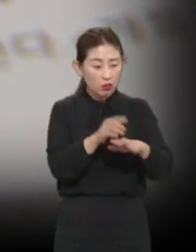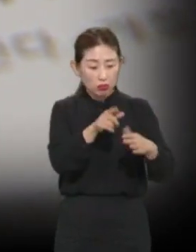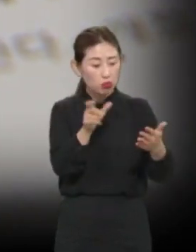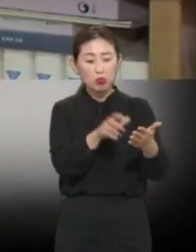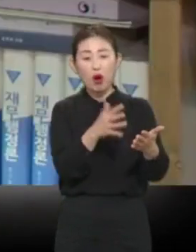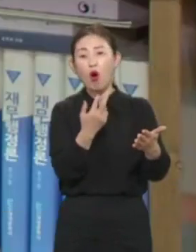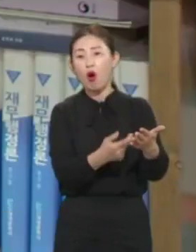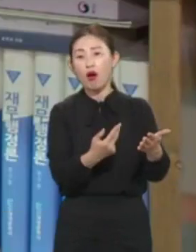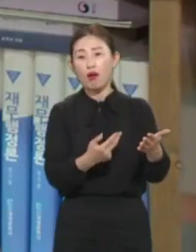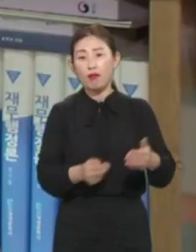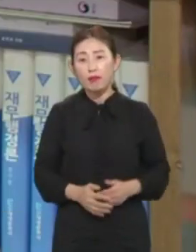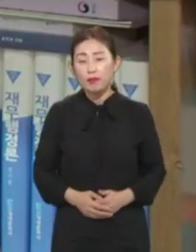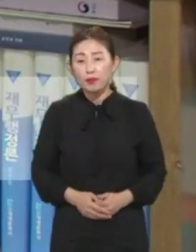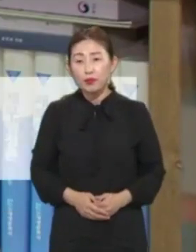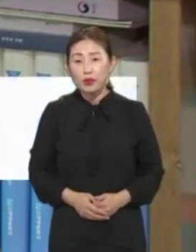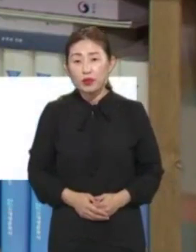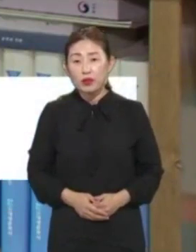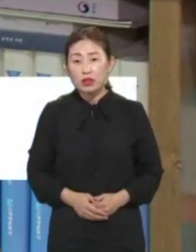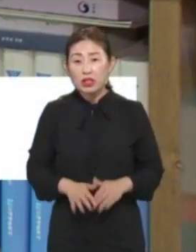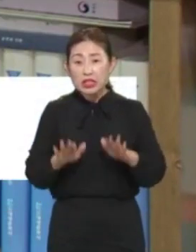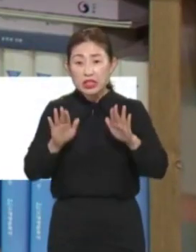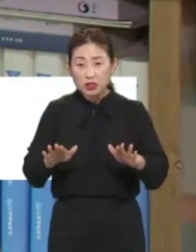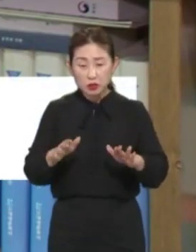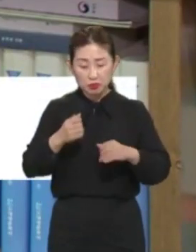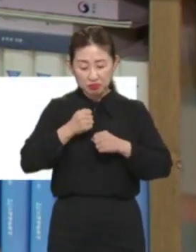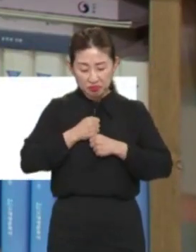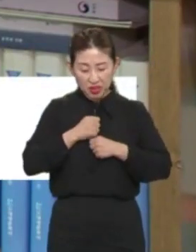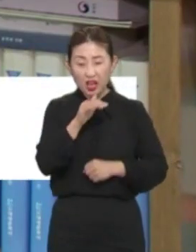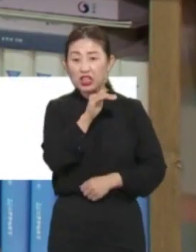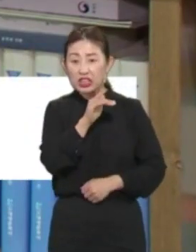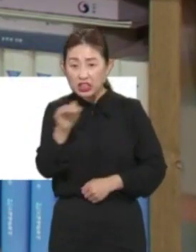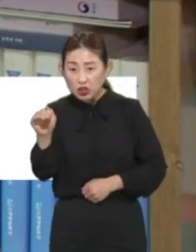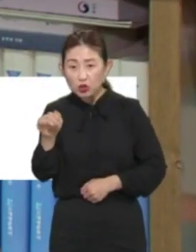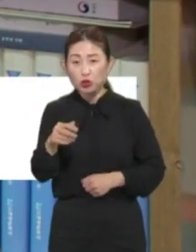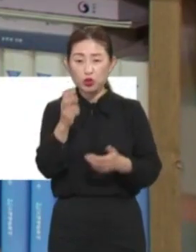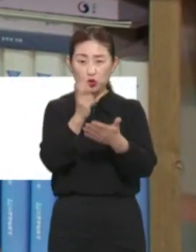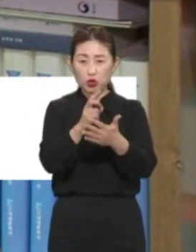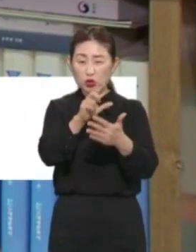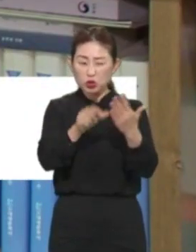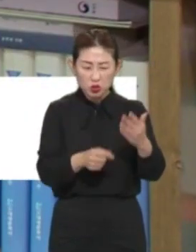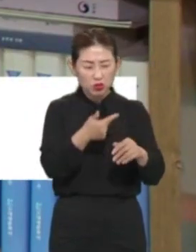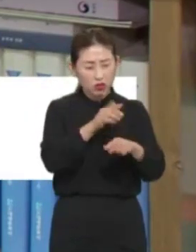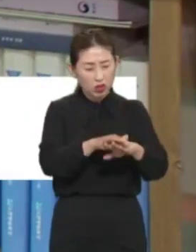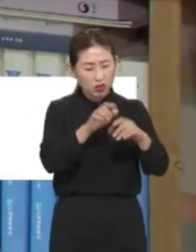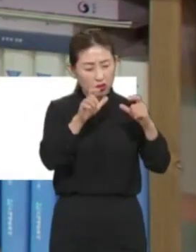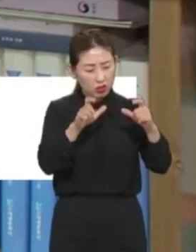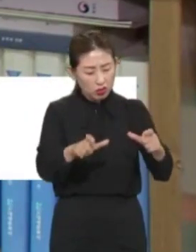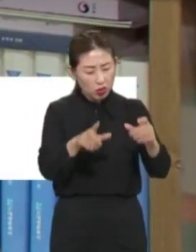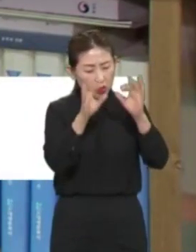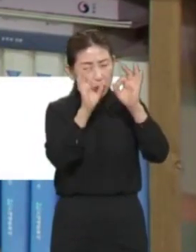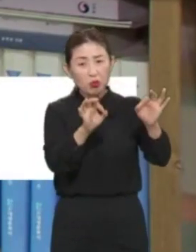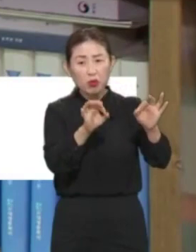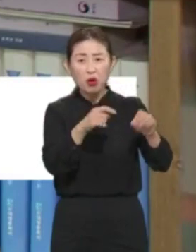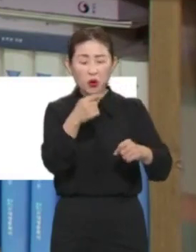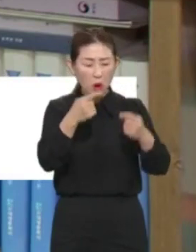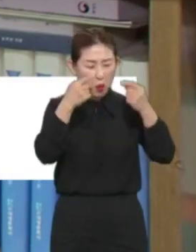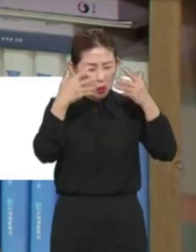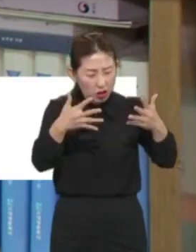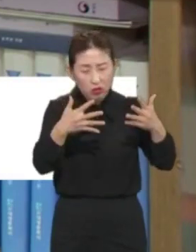있습니다. 공통적으로 지켜야 할 기준이라든가 규칙에 대해서는 대전시가 좀 상급 자치단체로서의